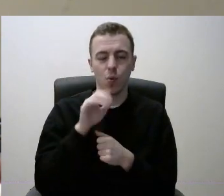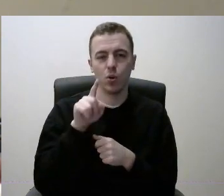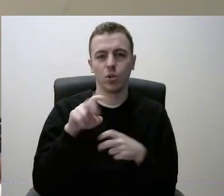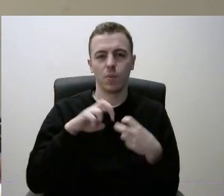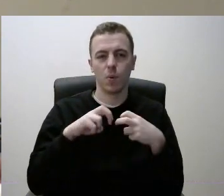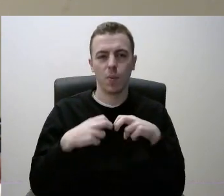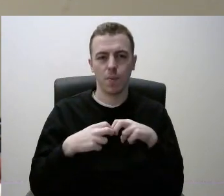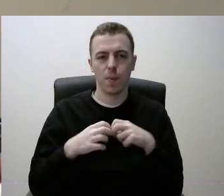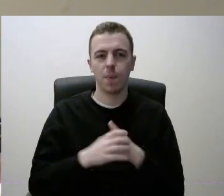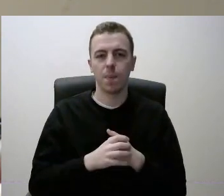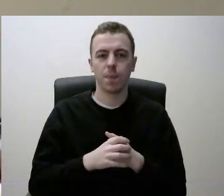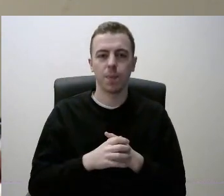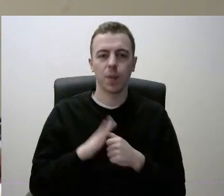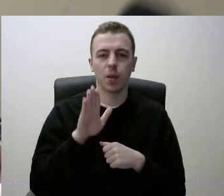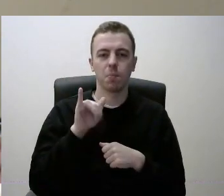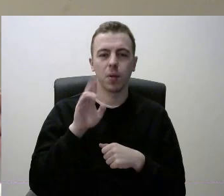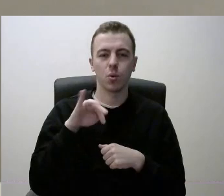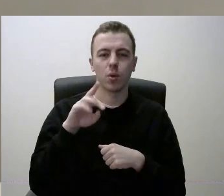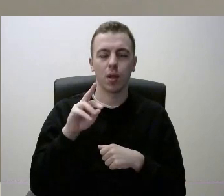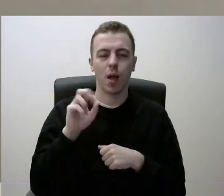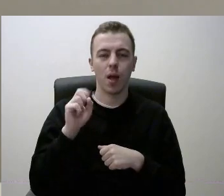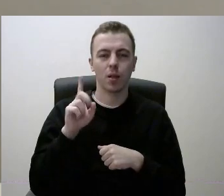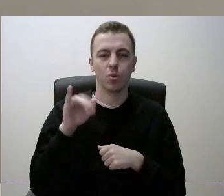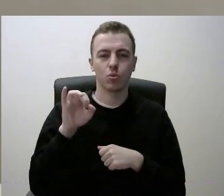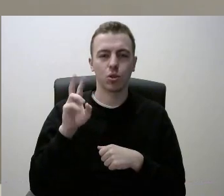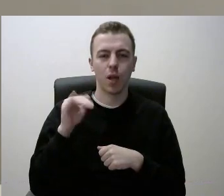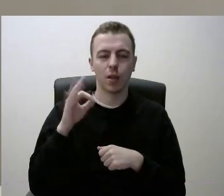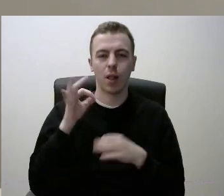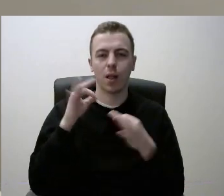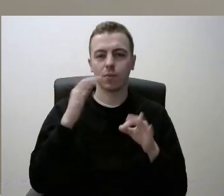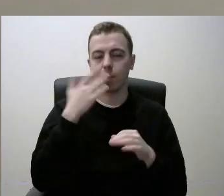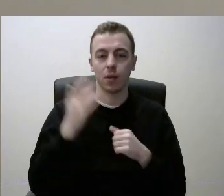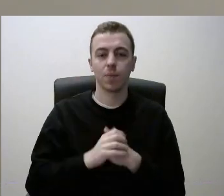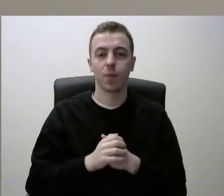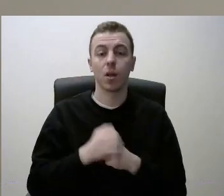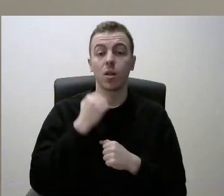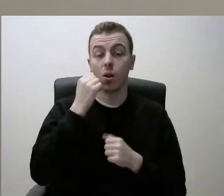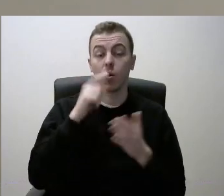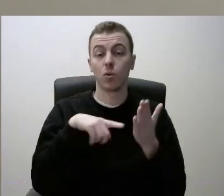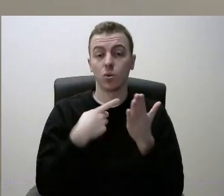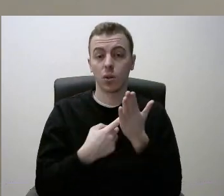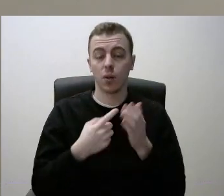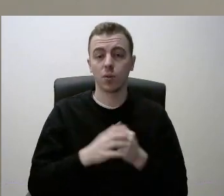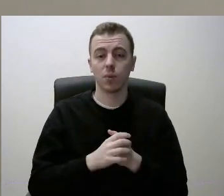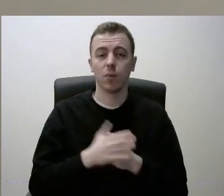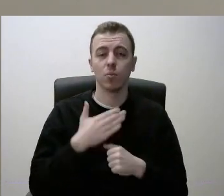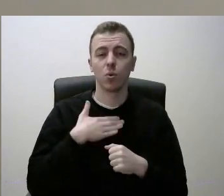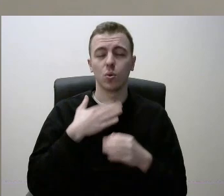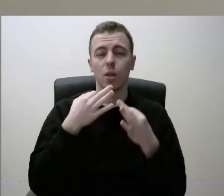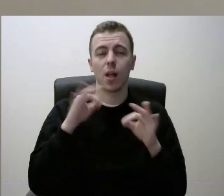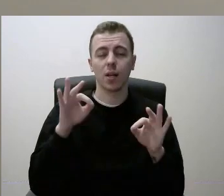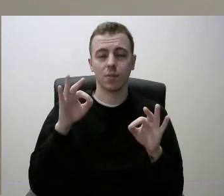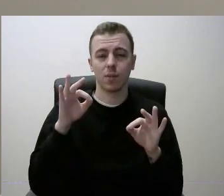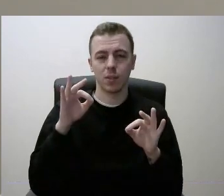problemą. Birutė Andruškaitė, Laisvės partija. Dėkuoju už klausimą. Mūsų Laisvės partijos programoje